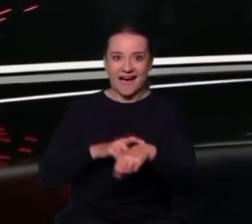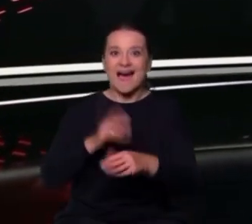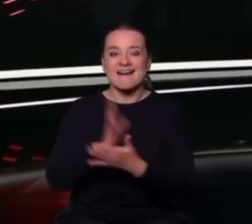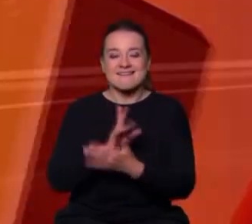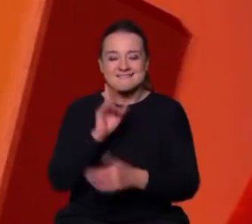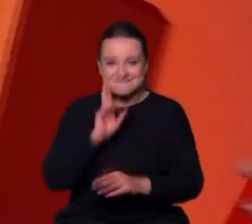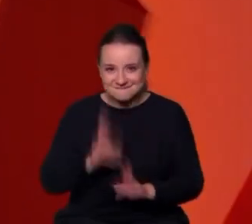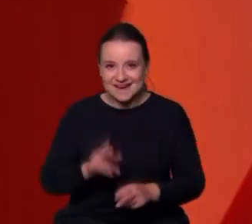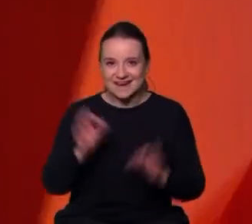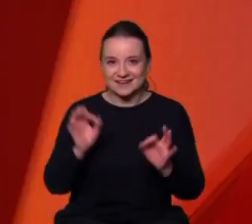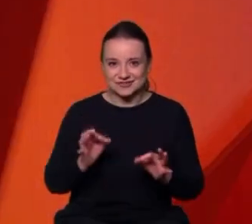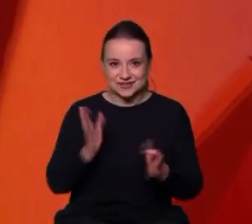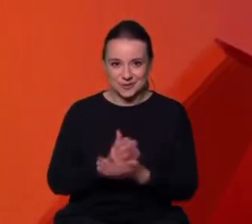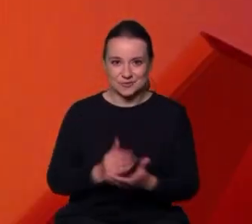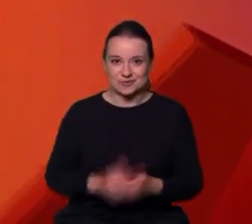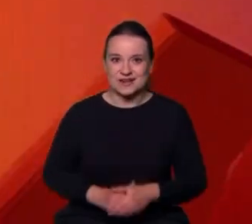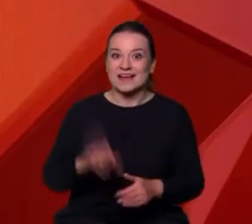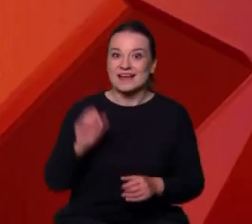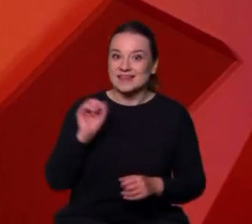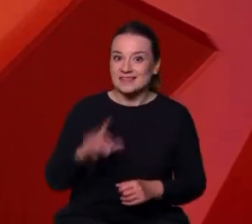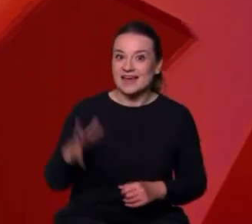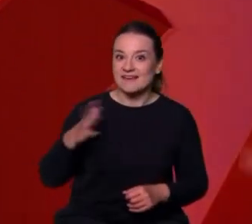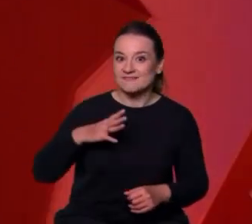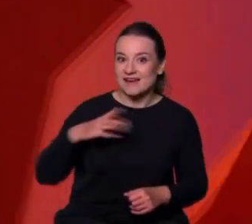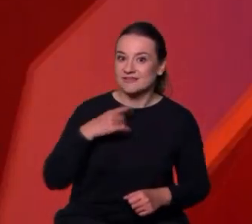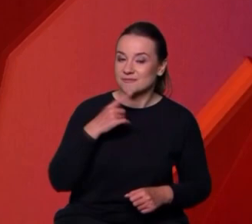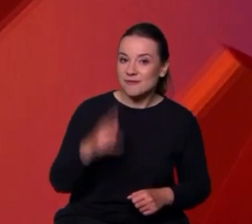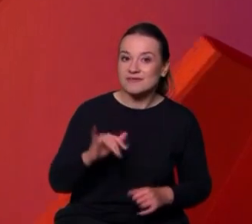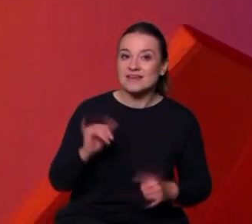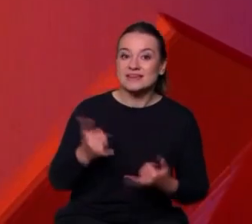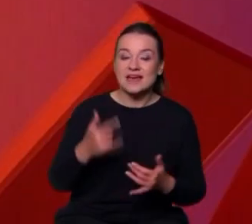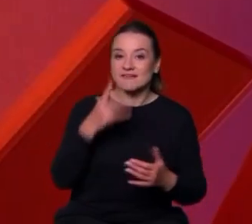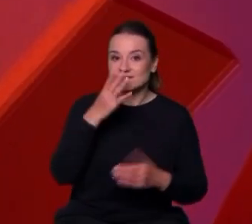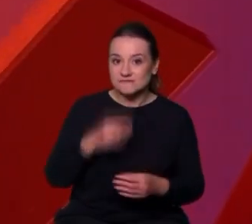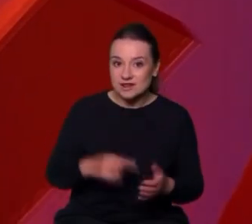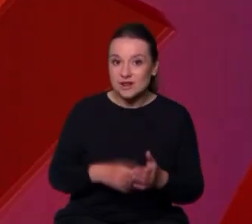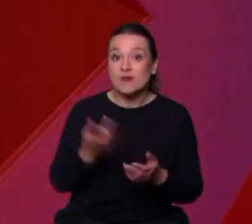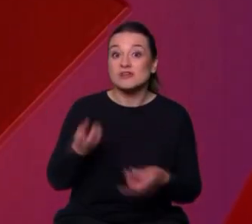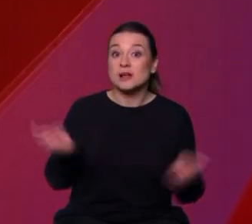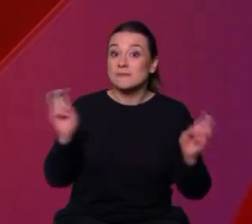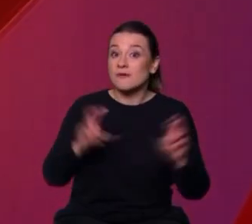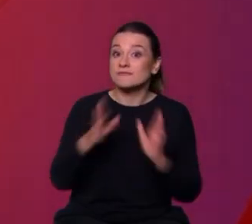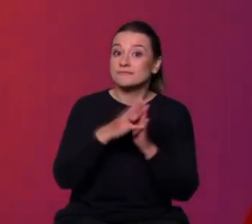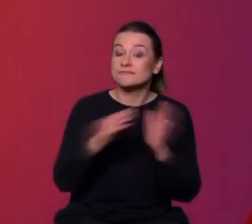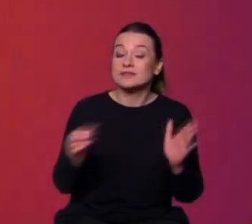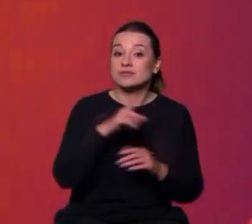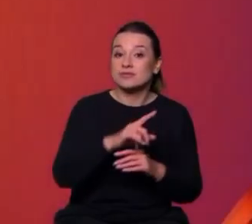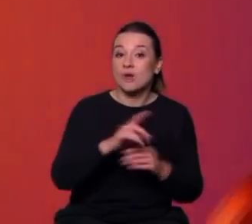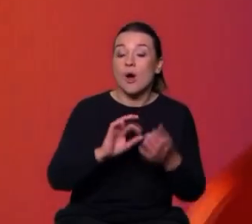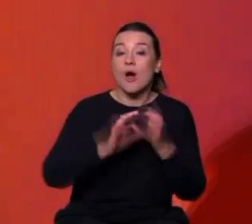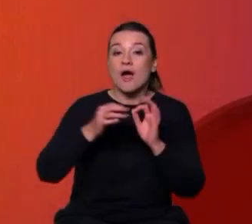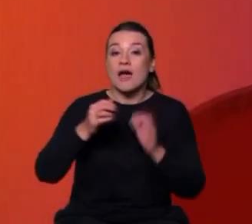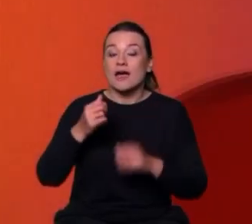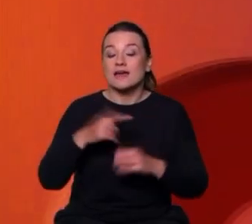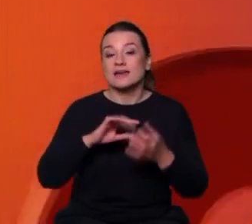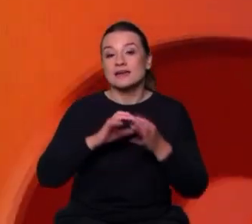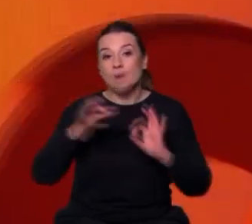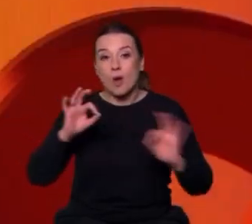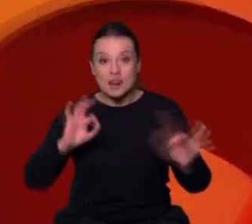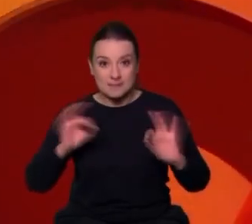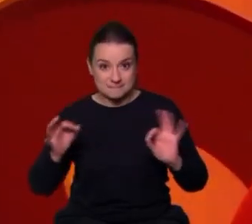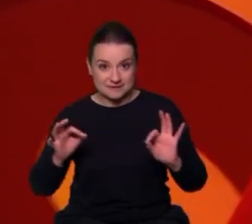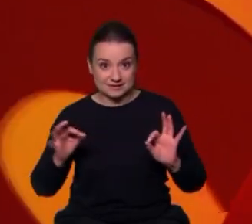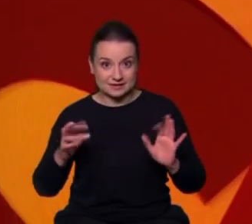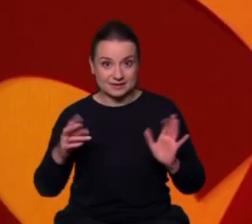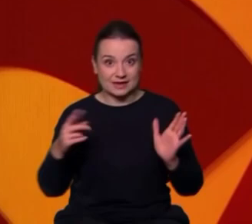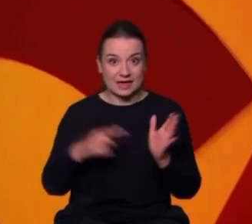północy. Tak, natomiast warto przybliżyć oczywiście to wydarzenie, bo igrzyska europejskie powstały na wzór igrzysk olimpijskich, ale różnią się dyscyplinami, bo